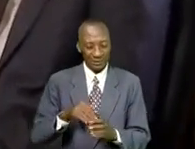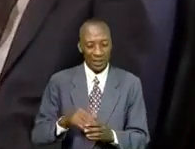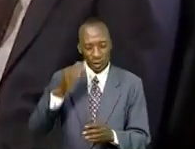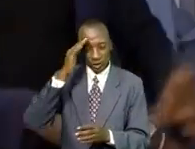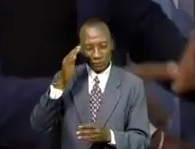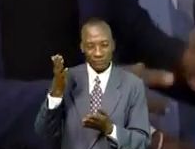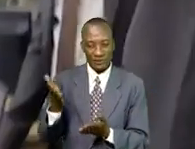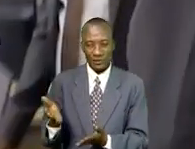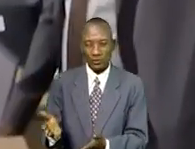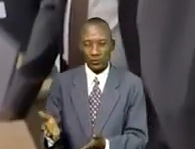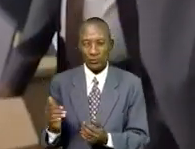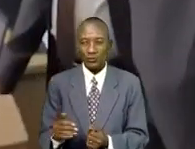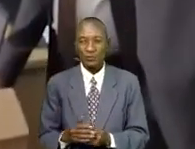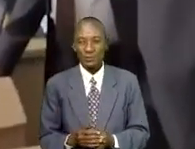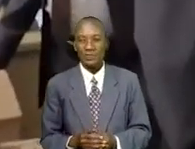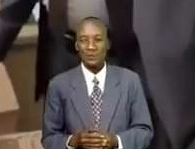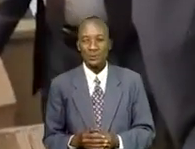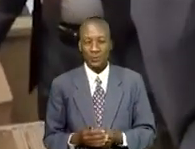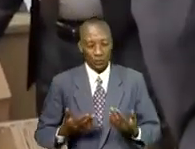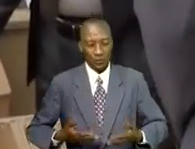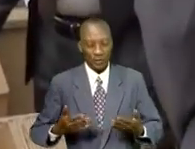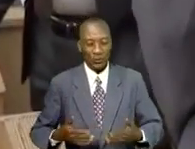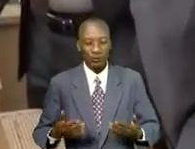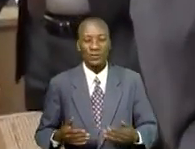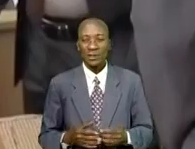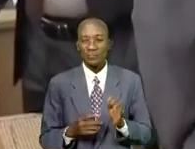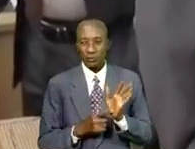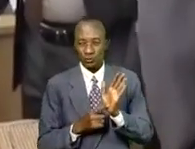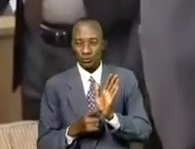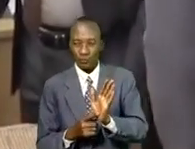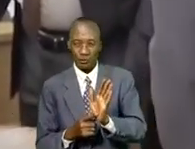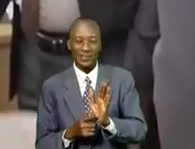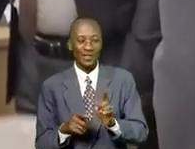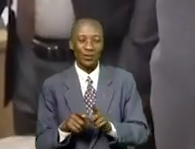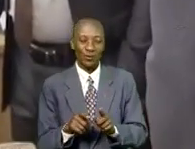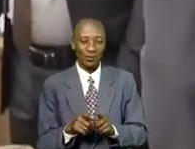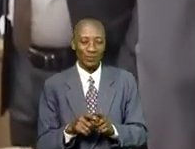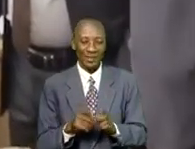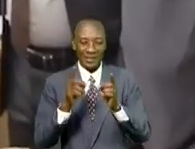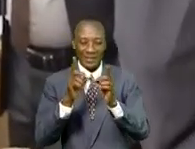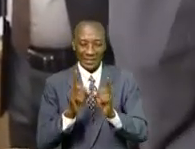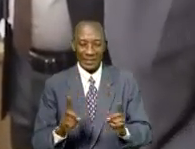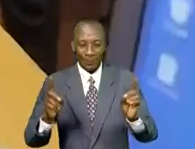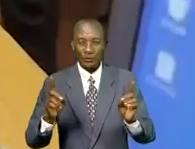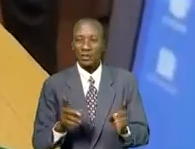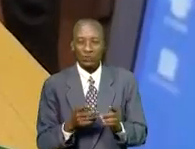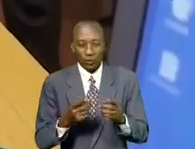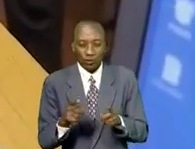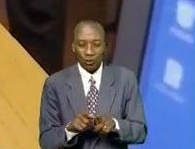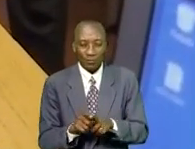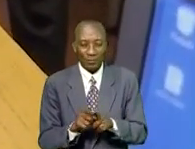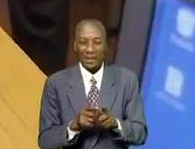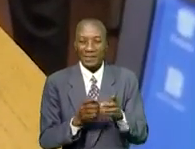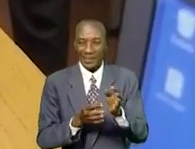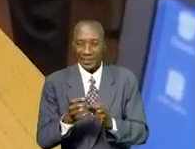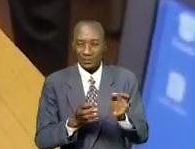ministre de l'Enseignement supérieur et universitaire quelques démonstrations telles que la gestion automatique d'une usine, résoudre